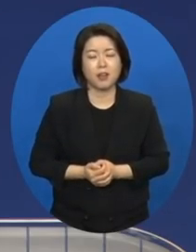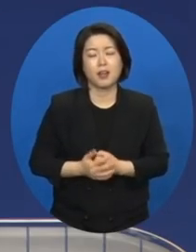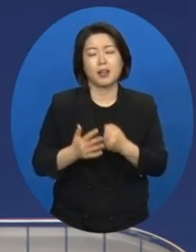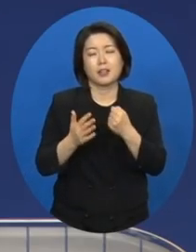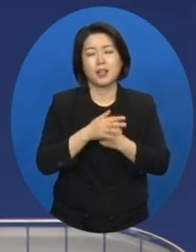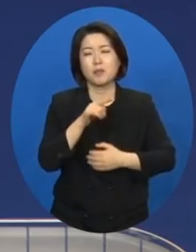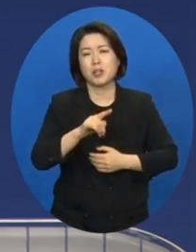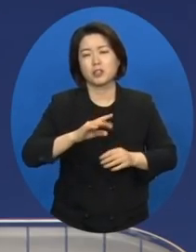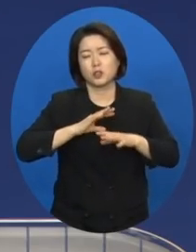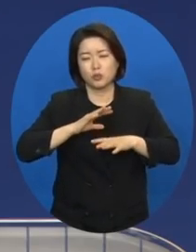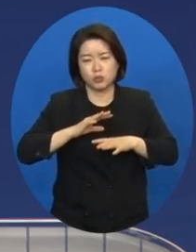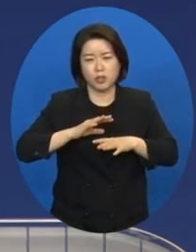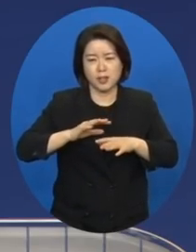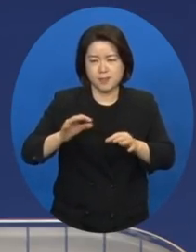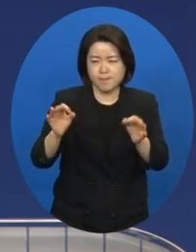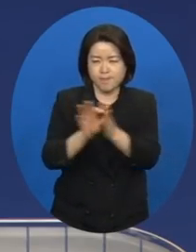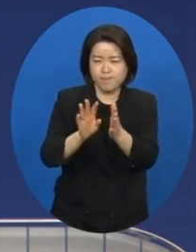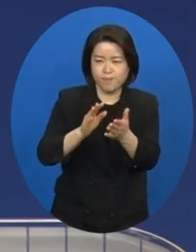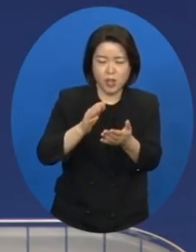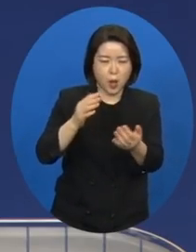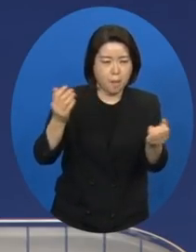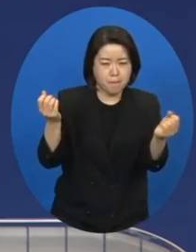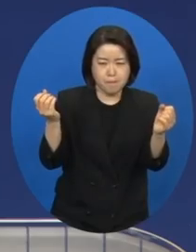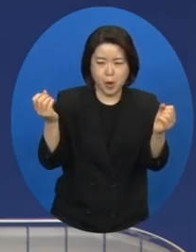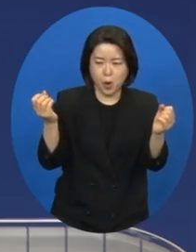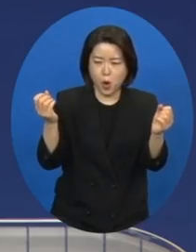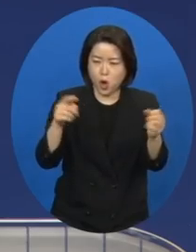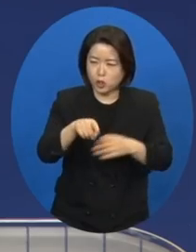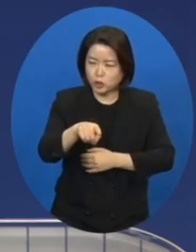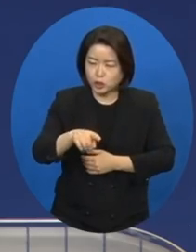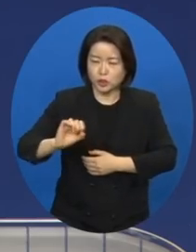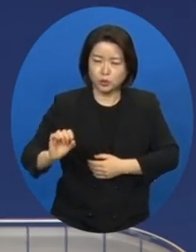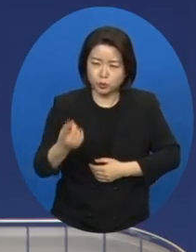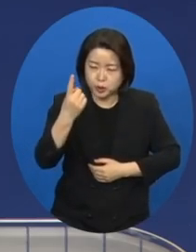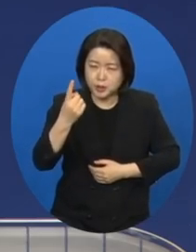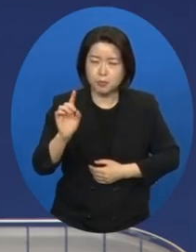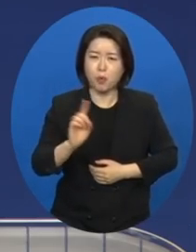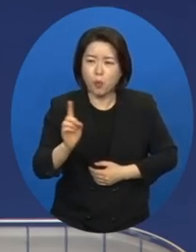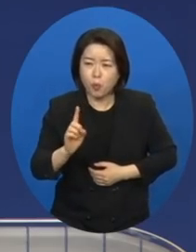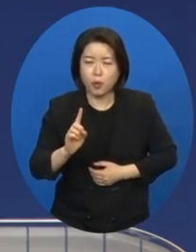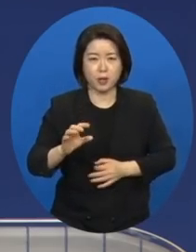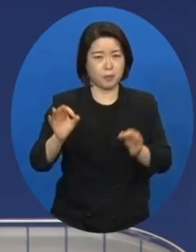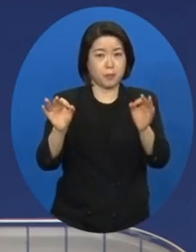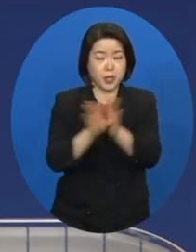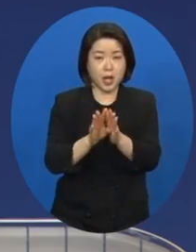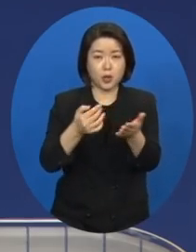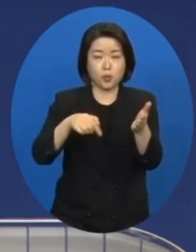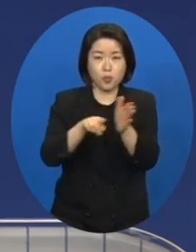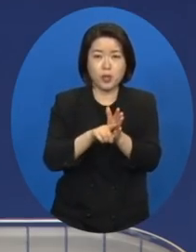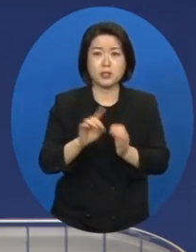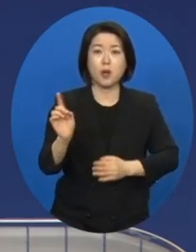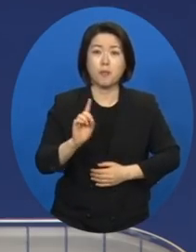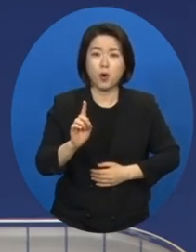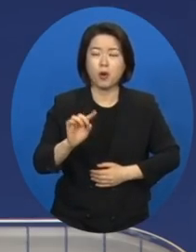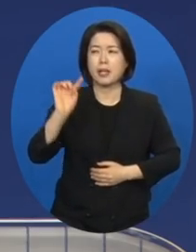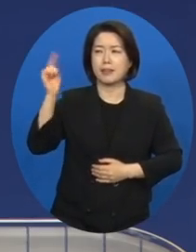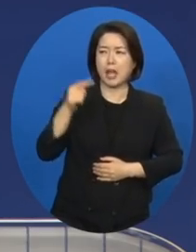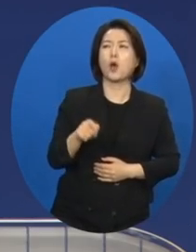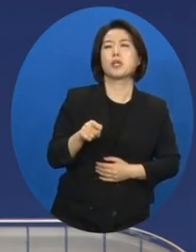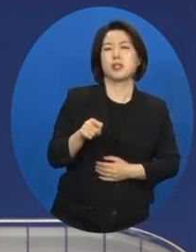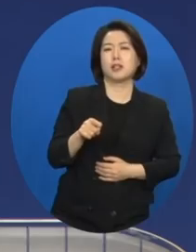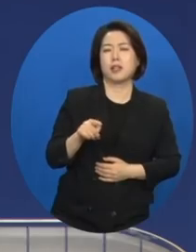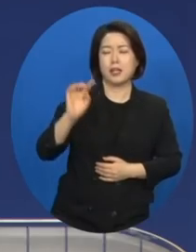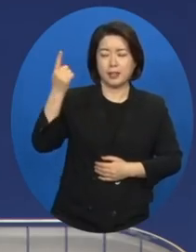그래서 그 두려움을 제거하기 위해서 이 원인이 다윗이다. 다윗을 제거하기 시작합니다. 그 평생을 다윗 죽이기에 혈안이 된